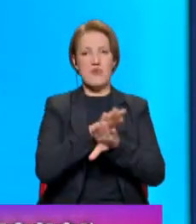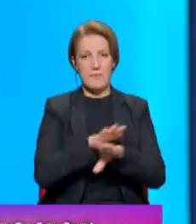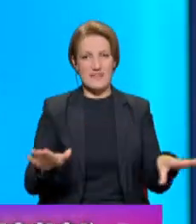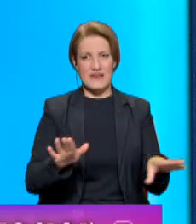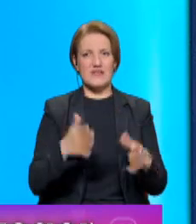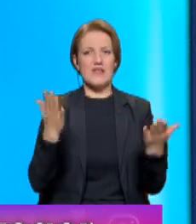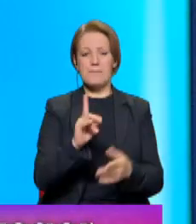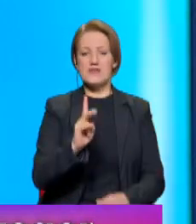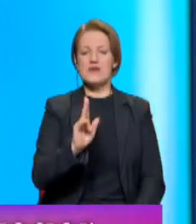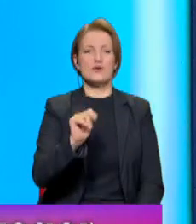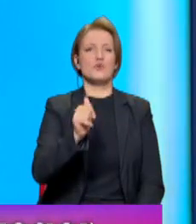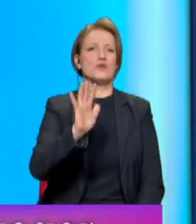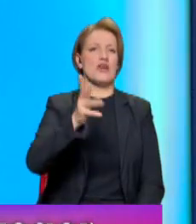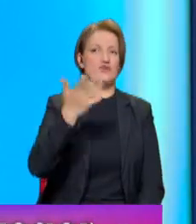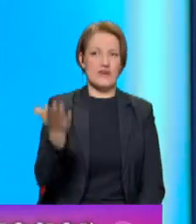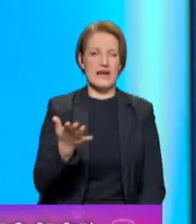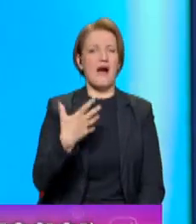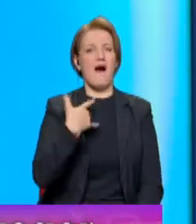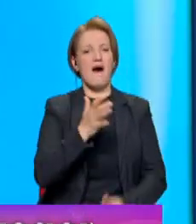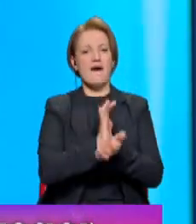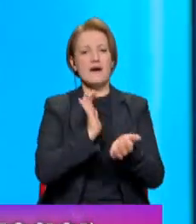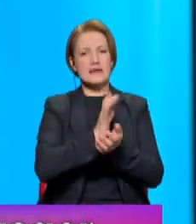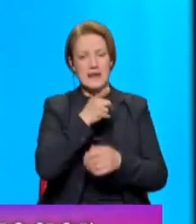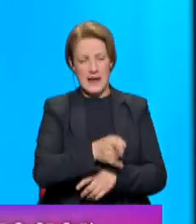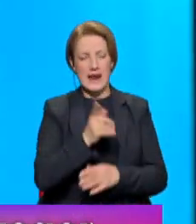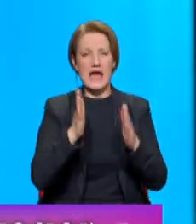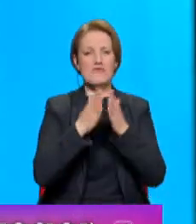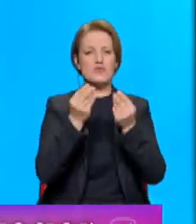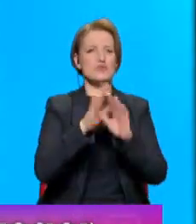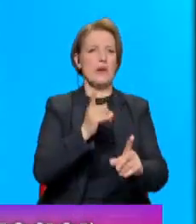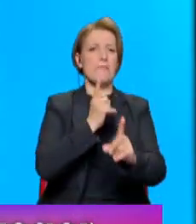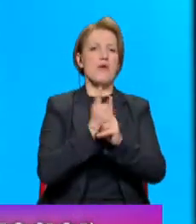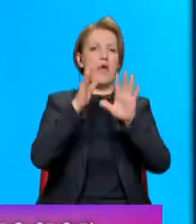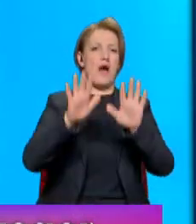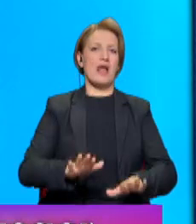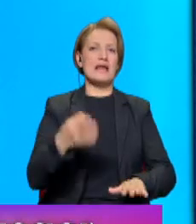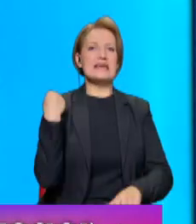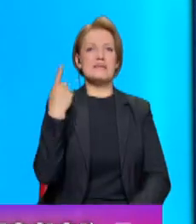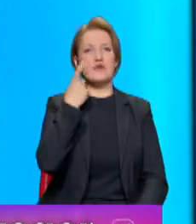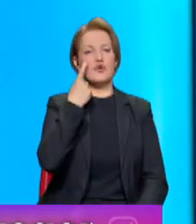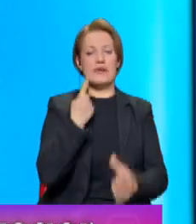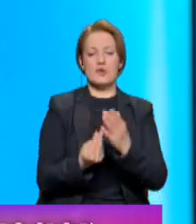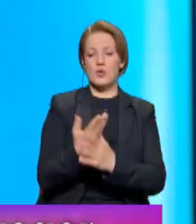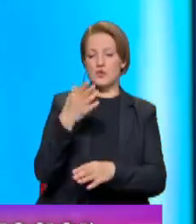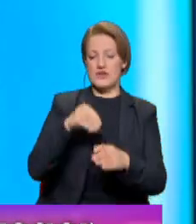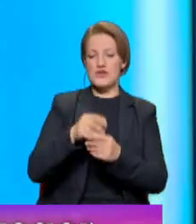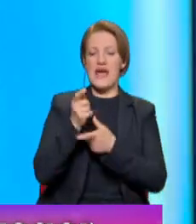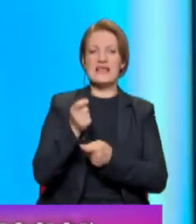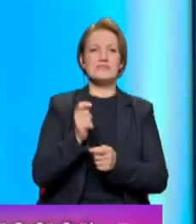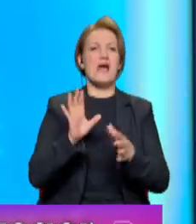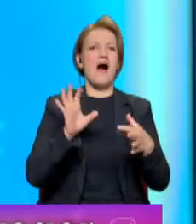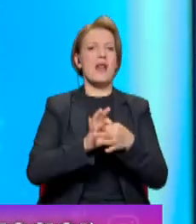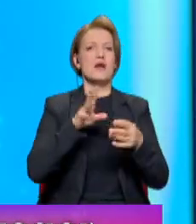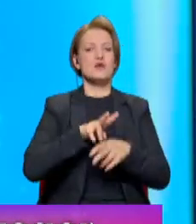üzerinden daha birkaç gün geçti veliler evde çocuklarıyla baş başa kaldı ama yeni bir hükümet kurulduğu için eğitime dair